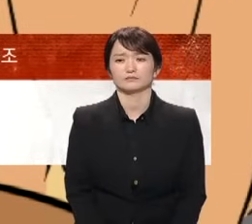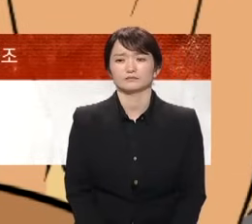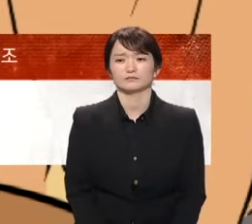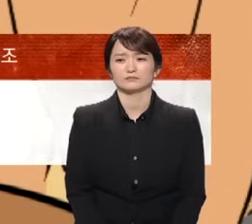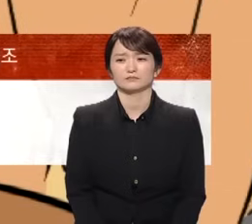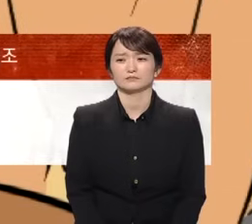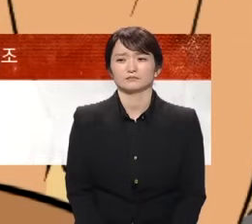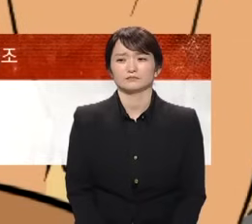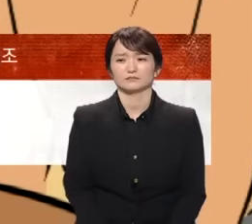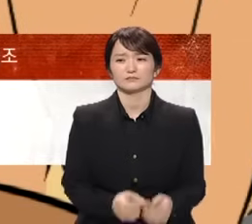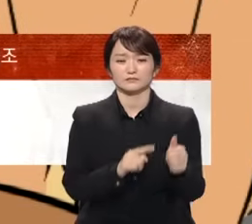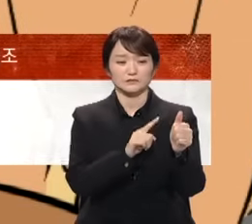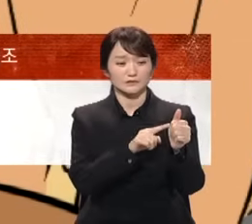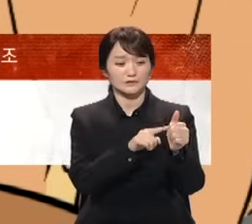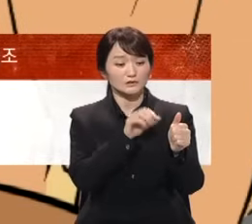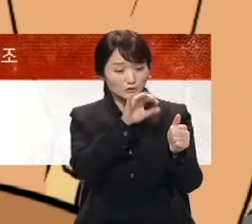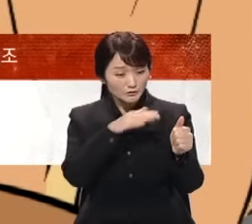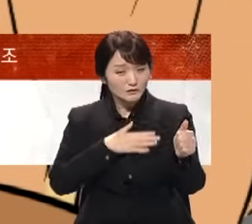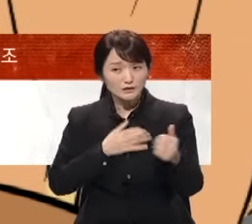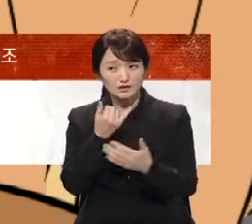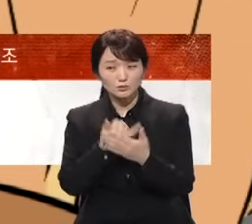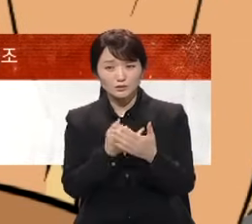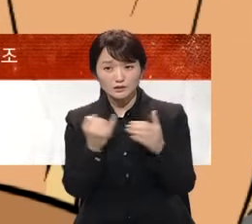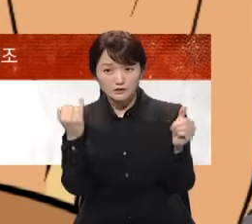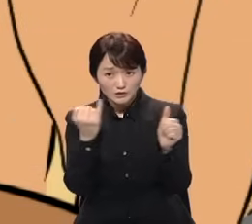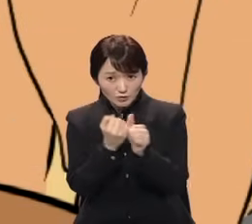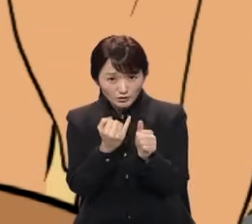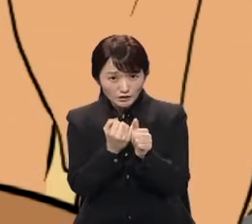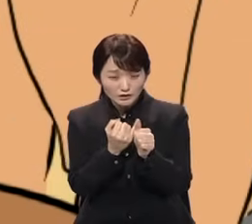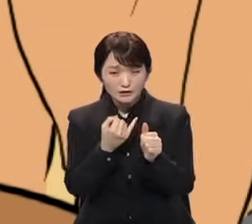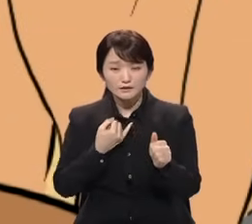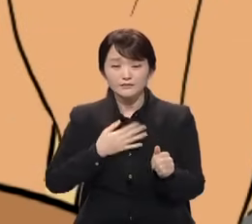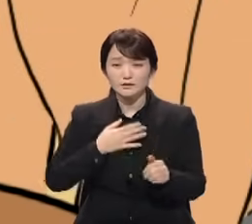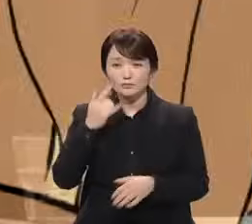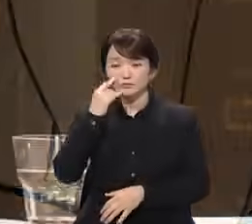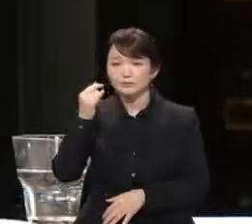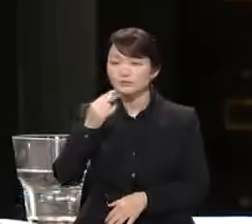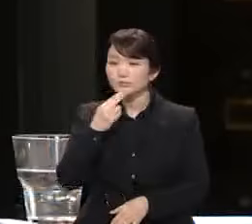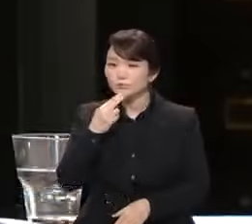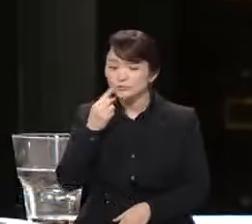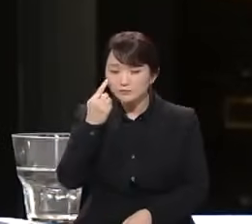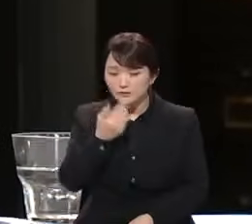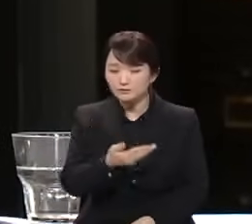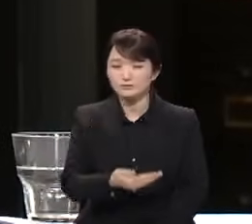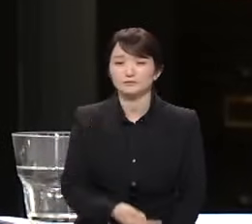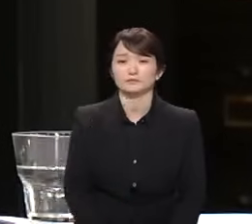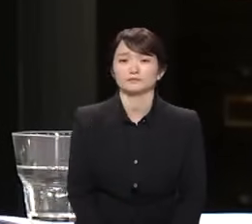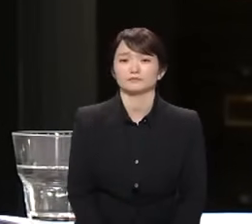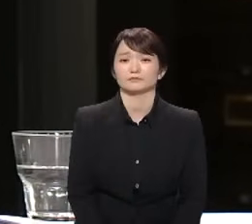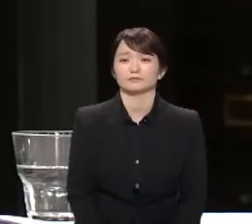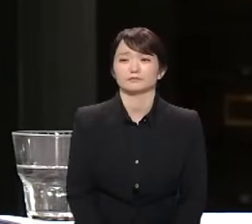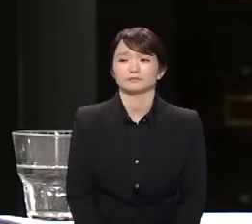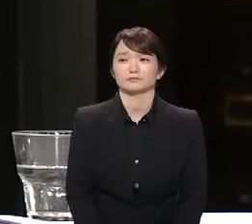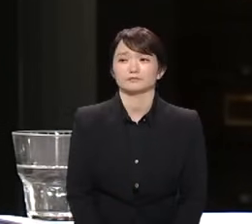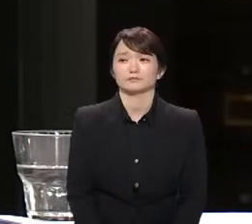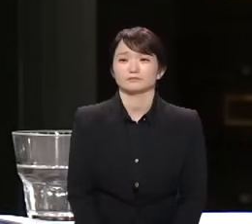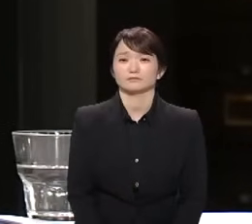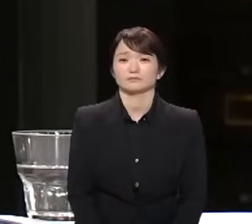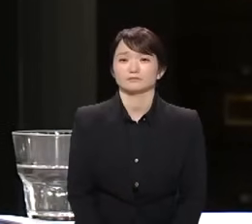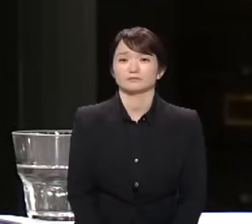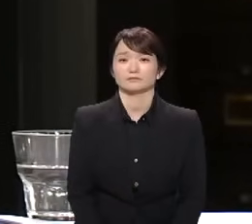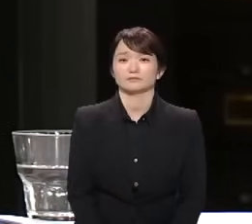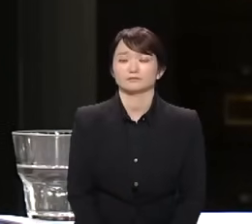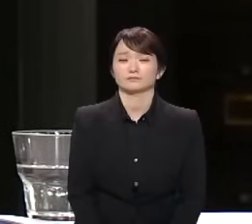당신이란 사람은 고아랑 결혼했냐고 장인 장모 안 계시냐고. 자, 박 변호사님. 네. 아니 이거 왜 그러면은